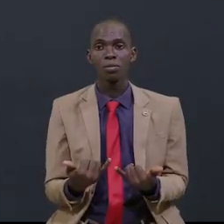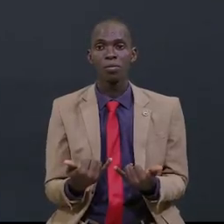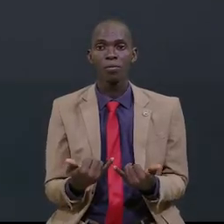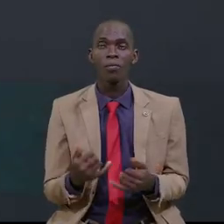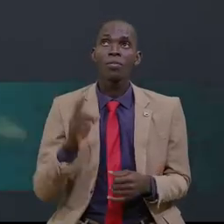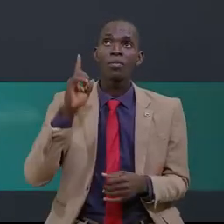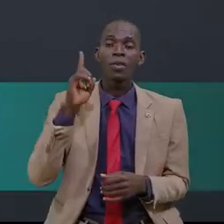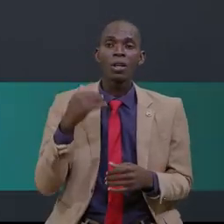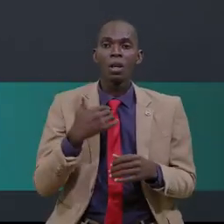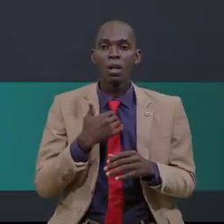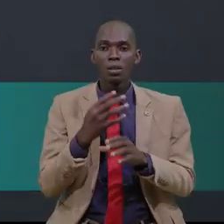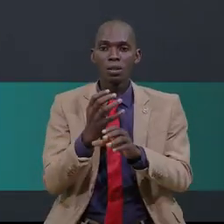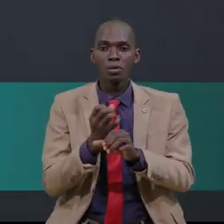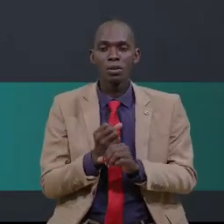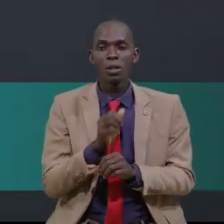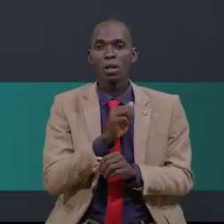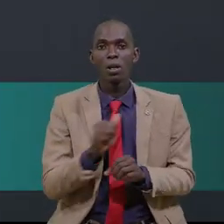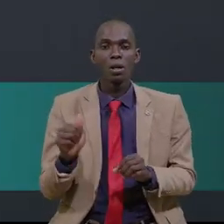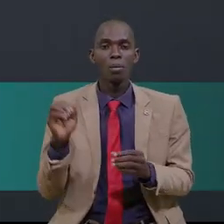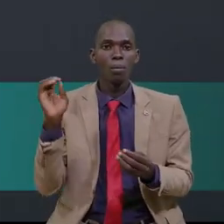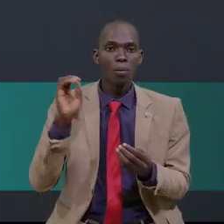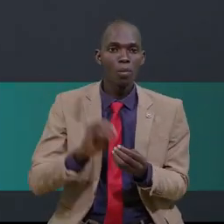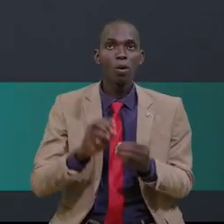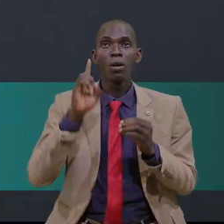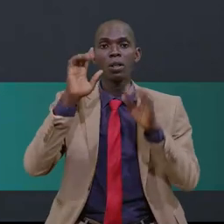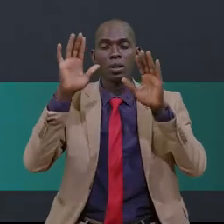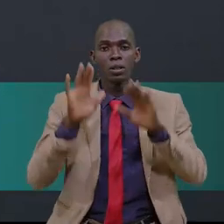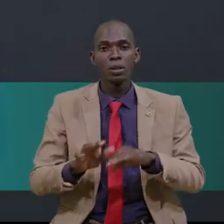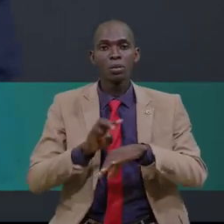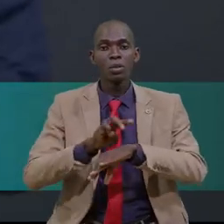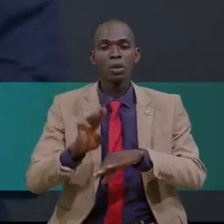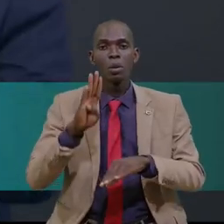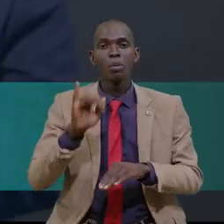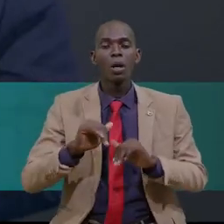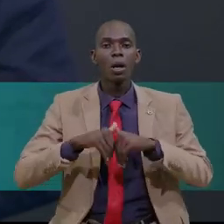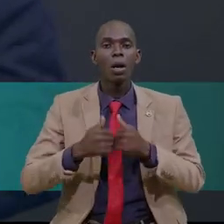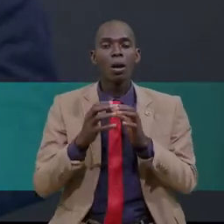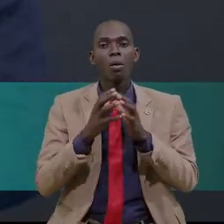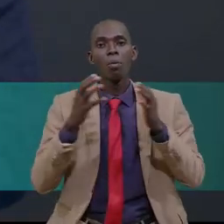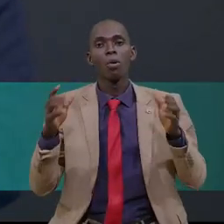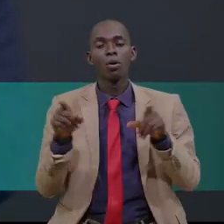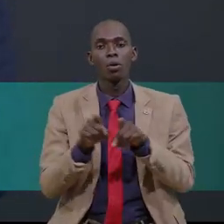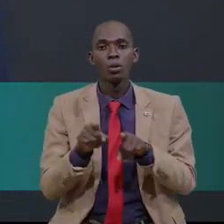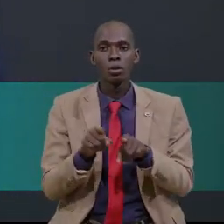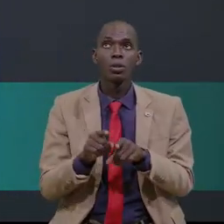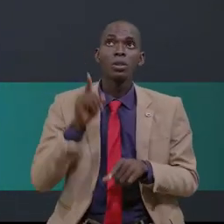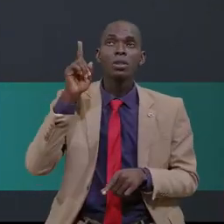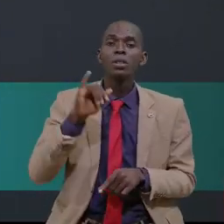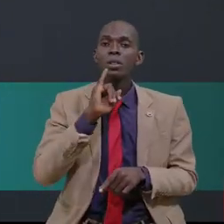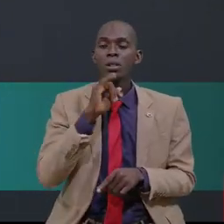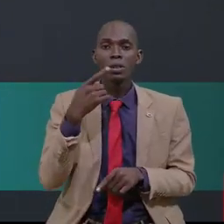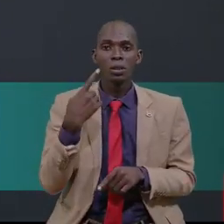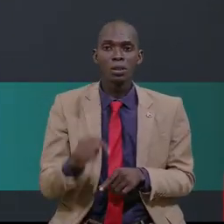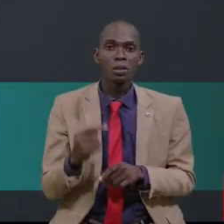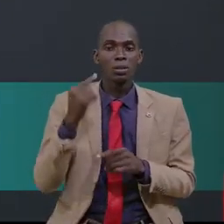maintenant, il a obtenu un ministère d'autant plus supérieur qu'il est le médiateur